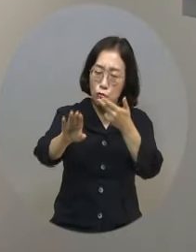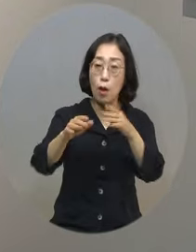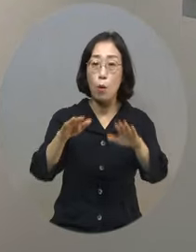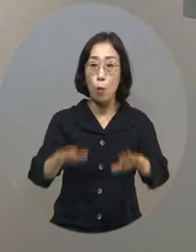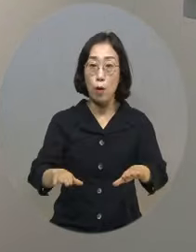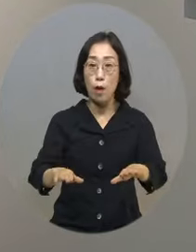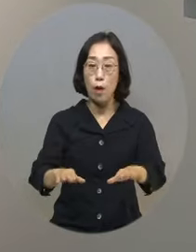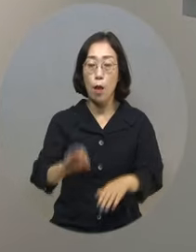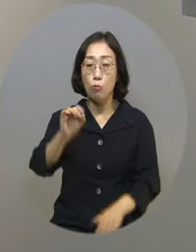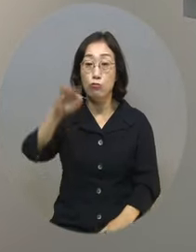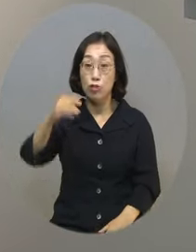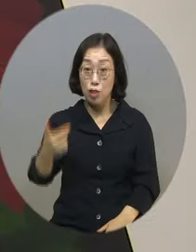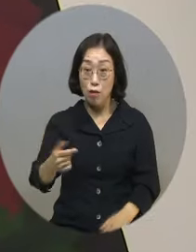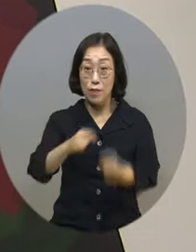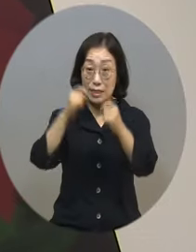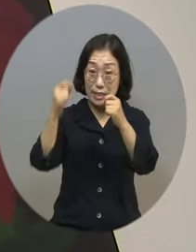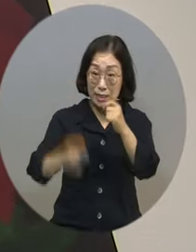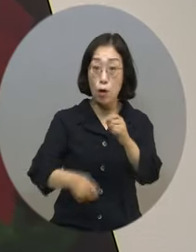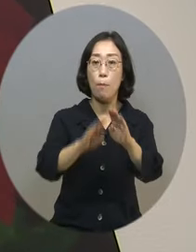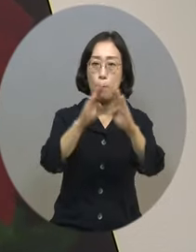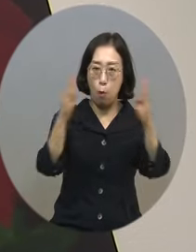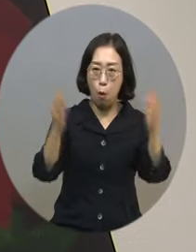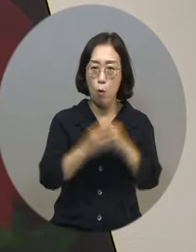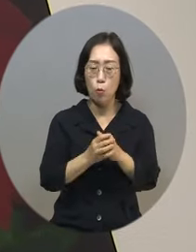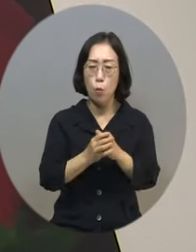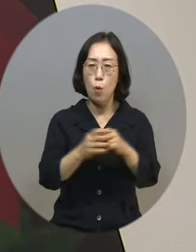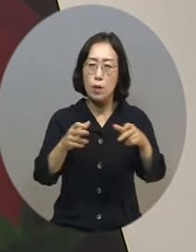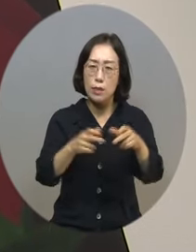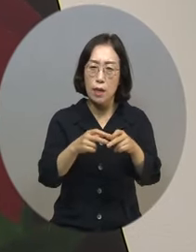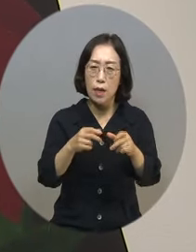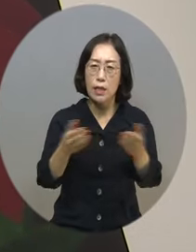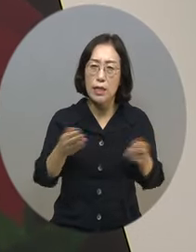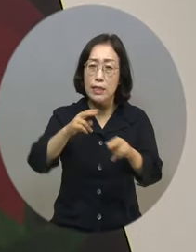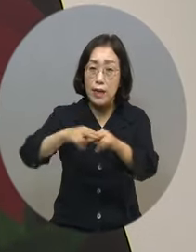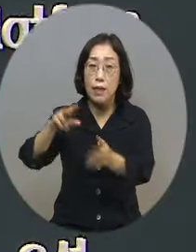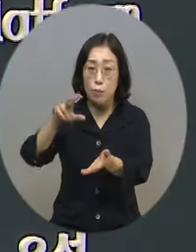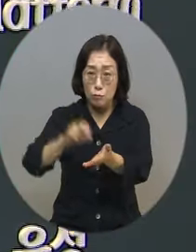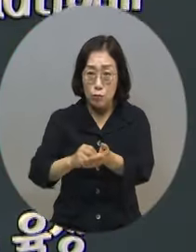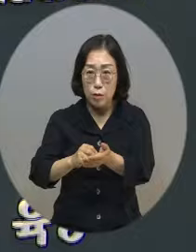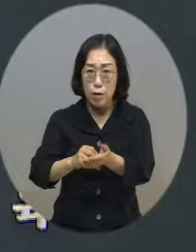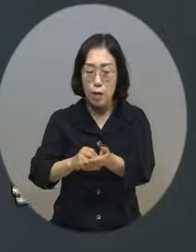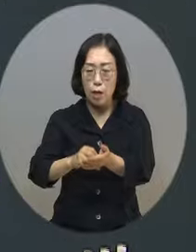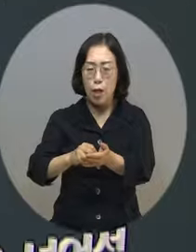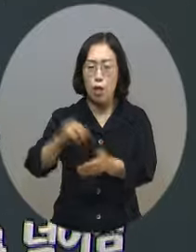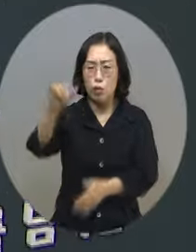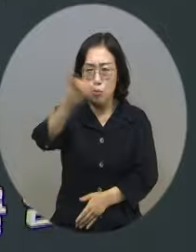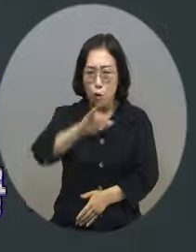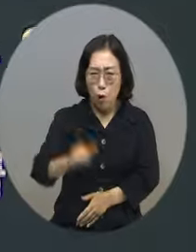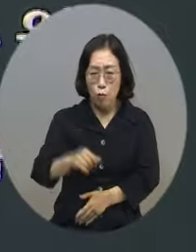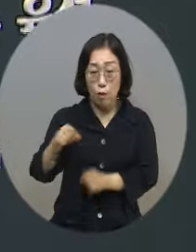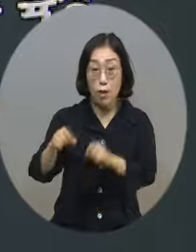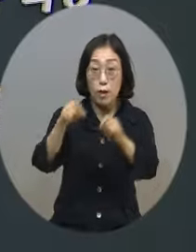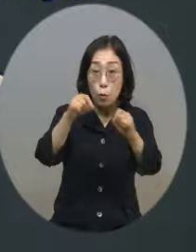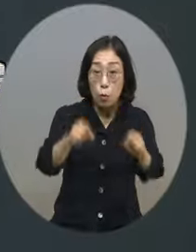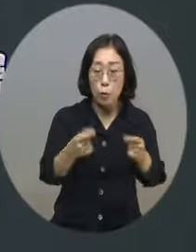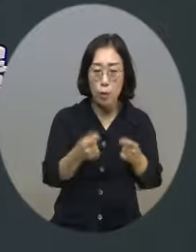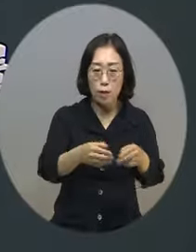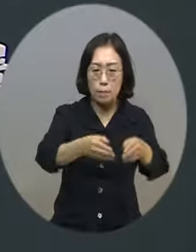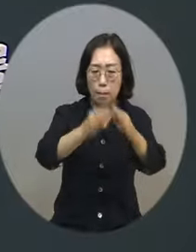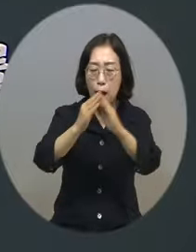오픈 예정에 있으며 장애인 고용 문제 해결을 위해 향후 전국에 더 많은 장애인 표준 사업장을